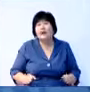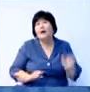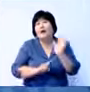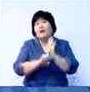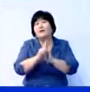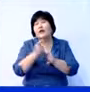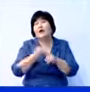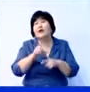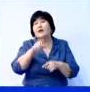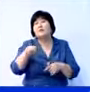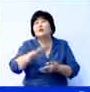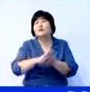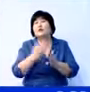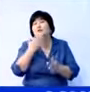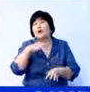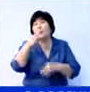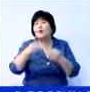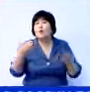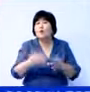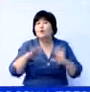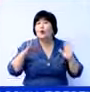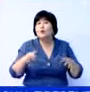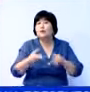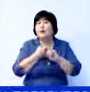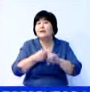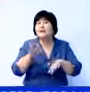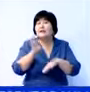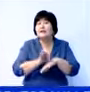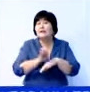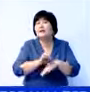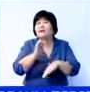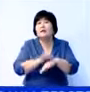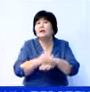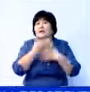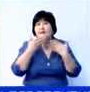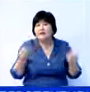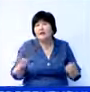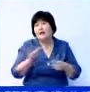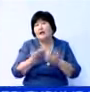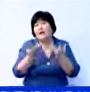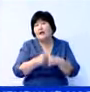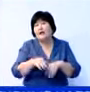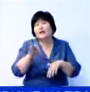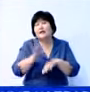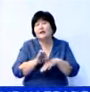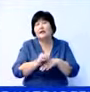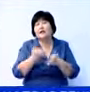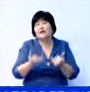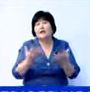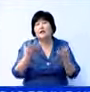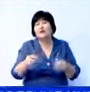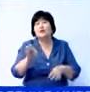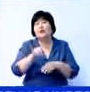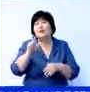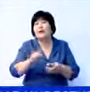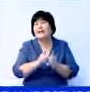Вначале об эпидситуации. За последние сутки новых случаев заражения COVID-19 не выявлено. Количество зарегистрированных на сегодня больных